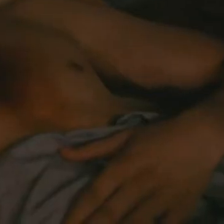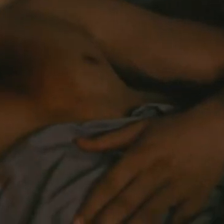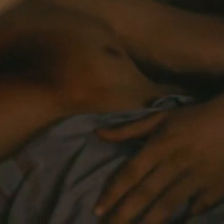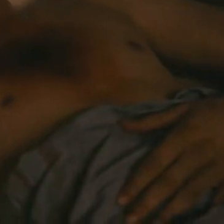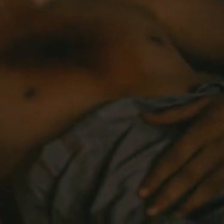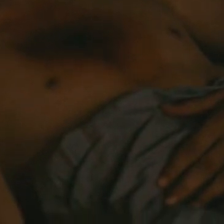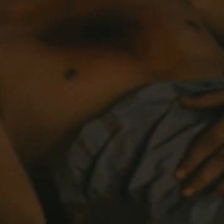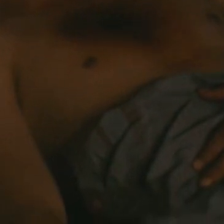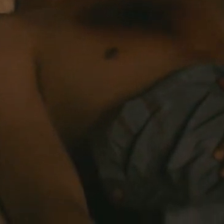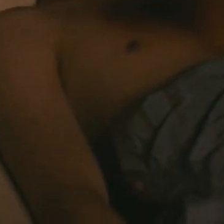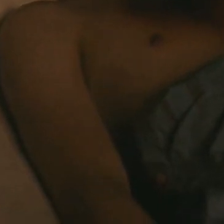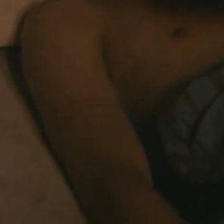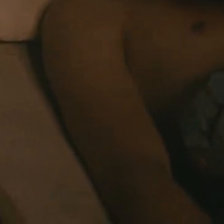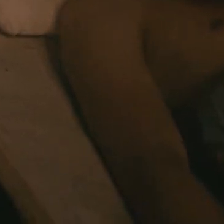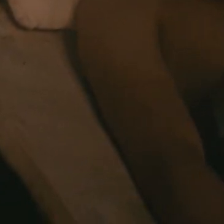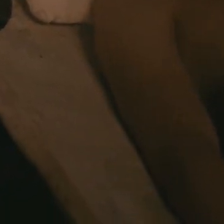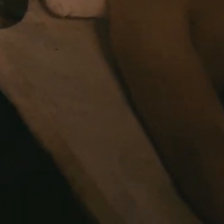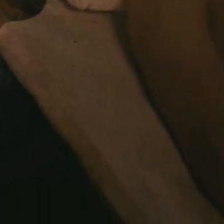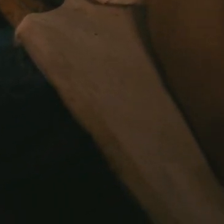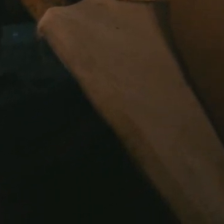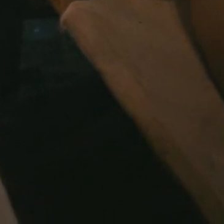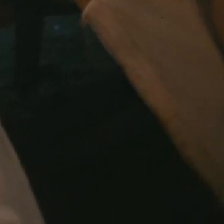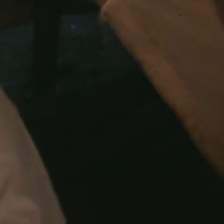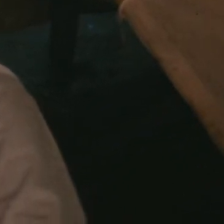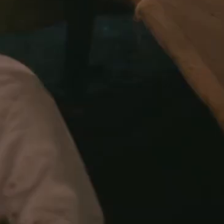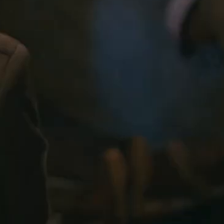Cooks yataklarında acıyla kıvranan askerleri süzüyor.